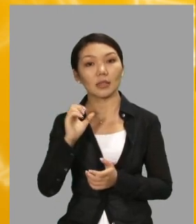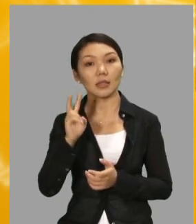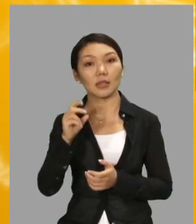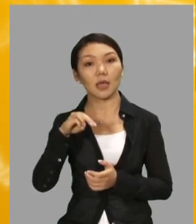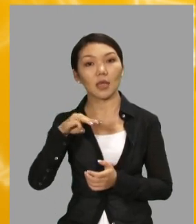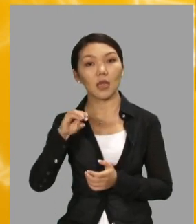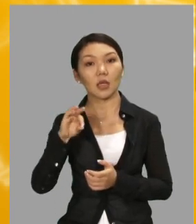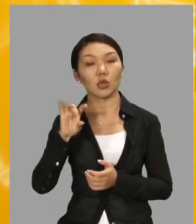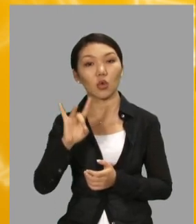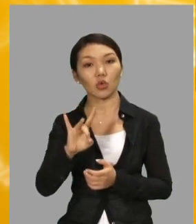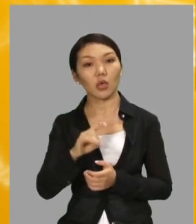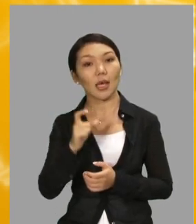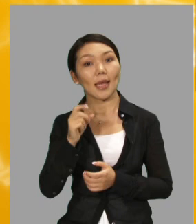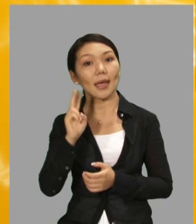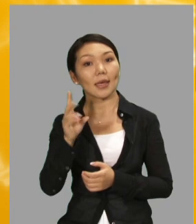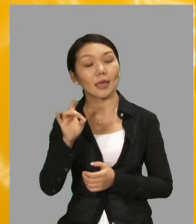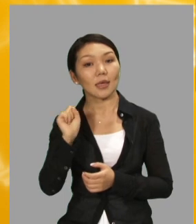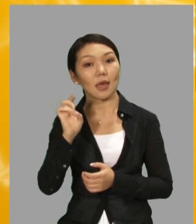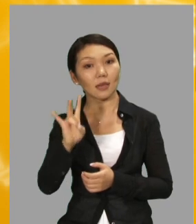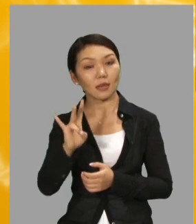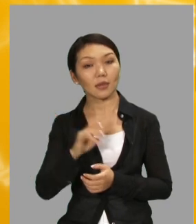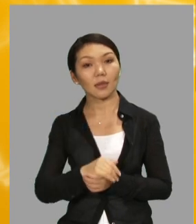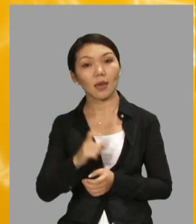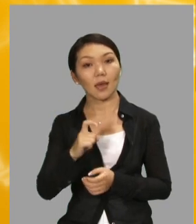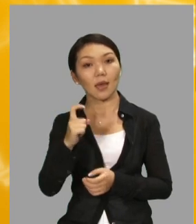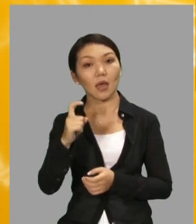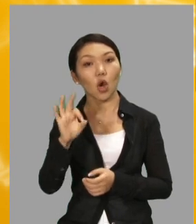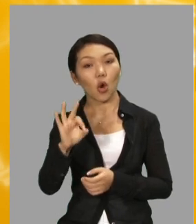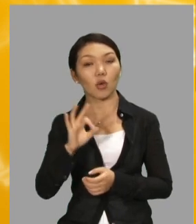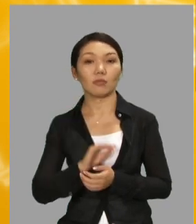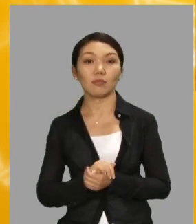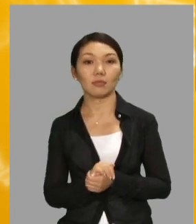эскалатор, экран, эхо.